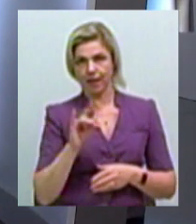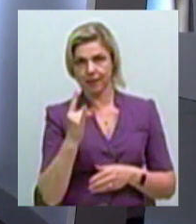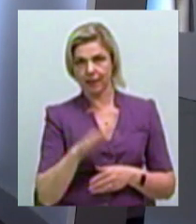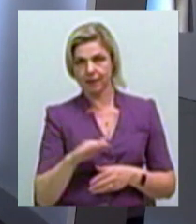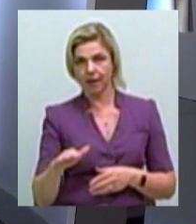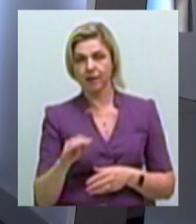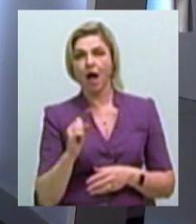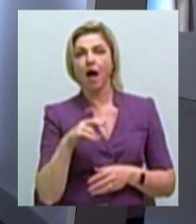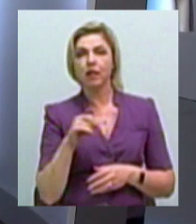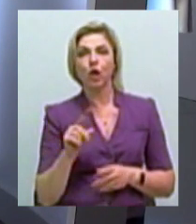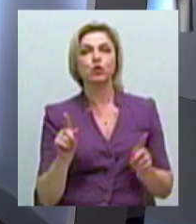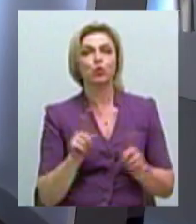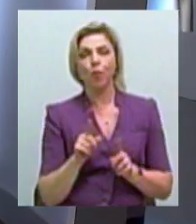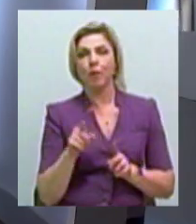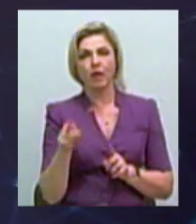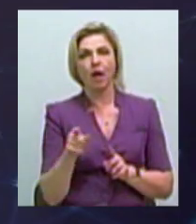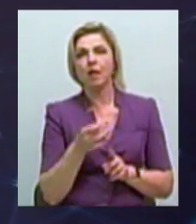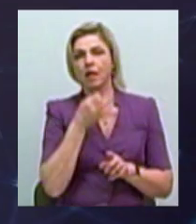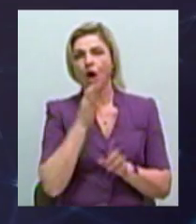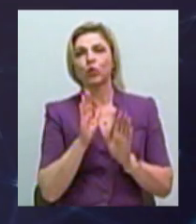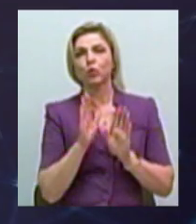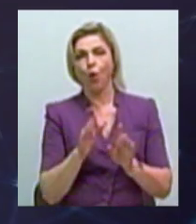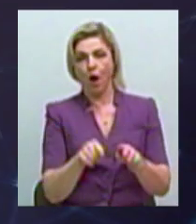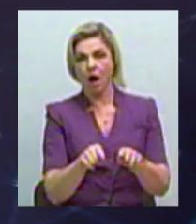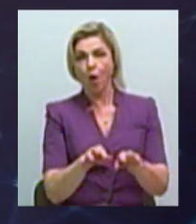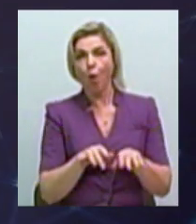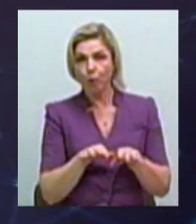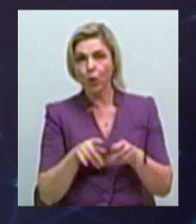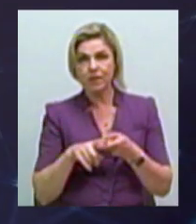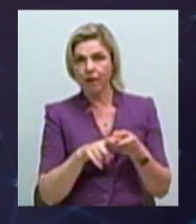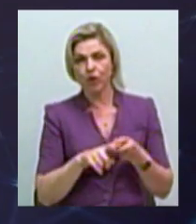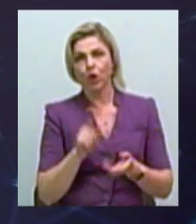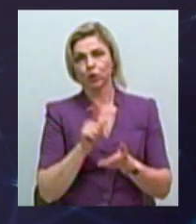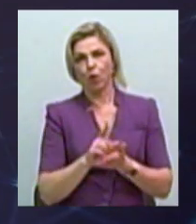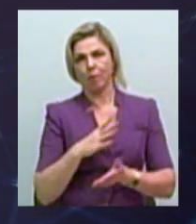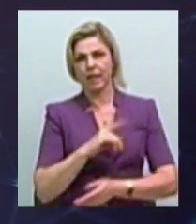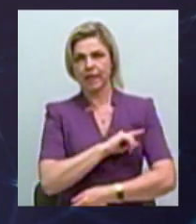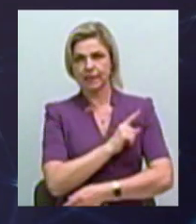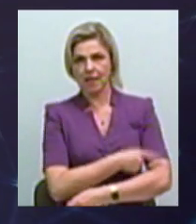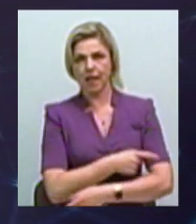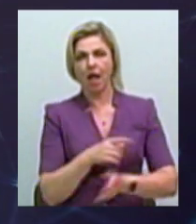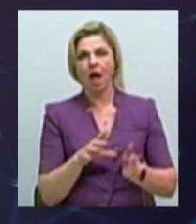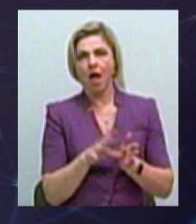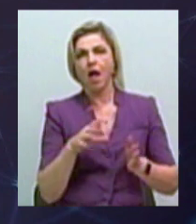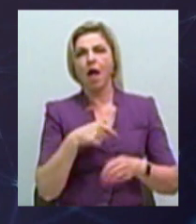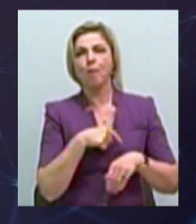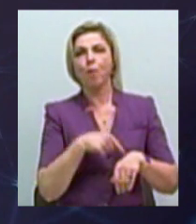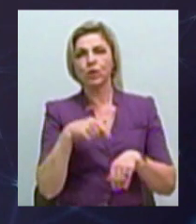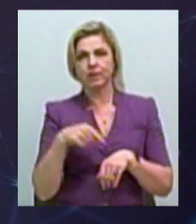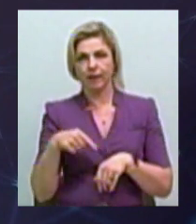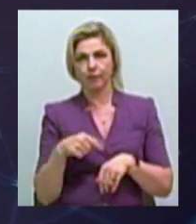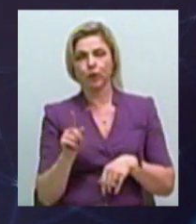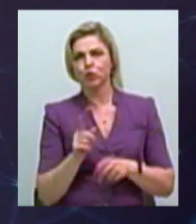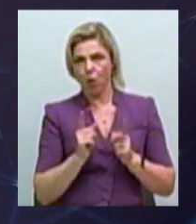для того, щоб її не захоплював комп'ютерний світ, мають бути більш сильні емоції, які в неї викликає реальний світ. Тобто щось